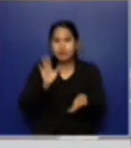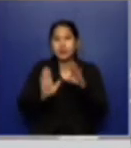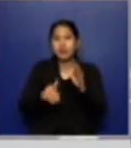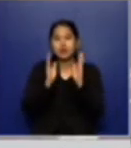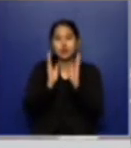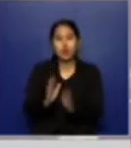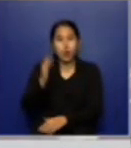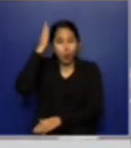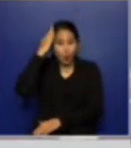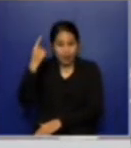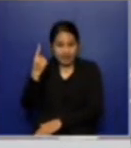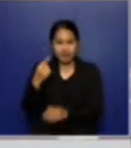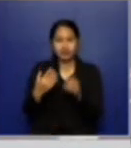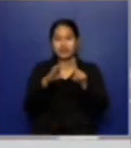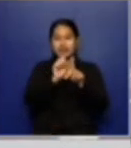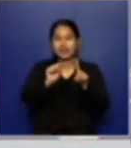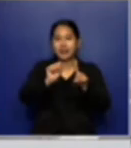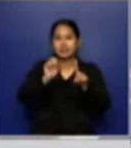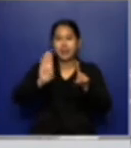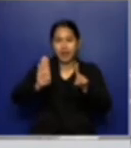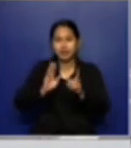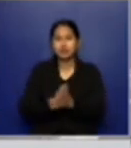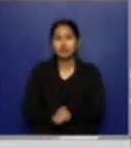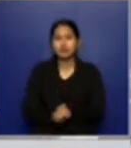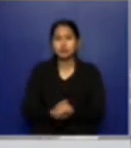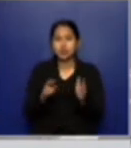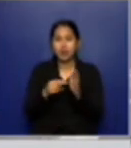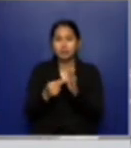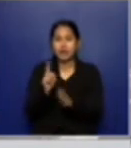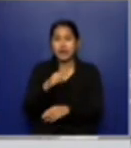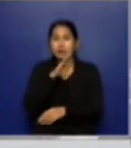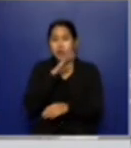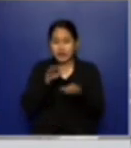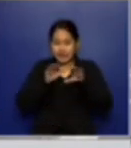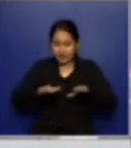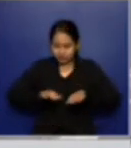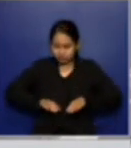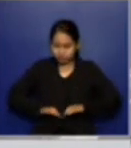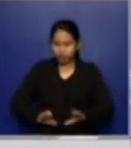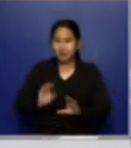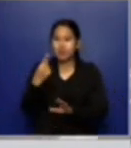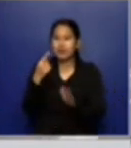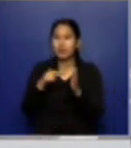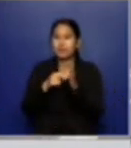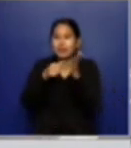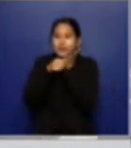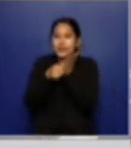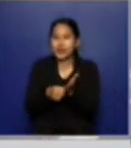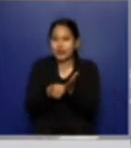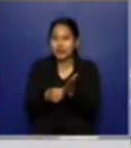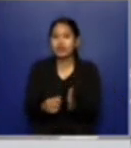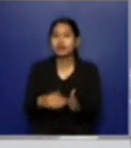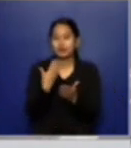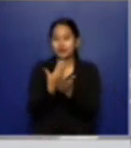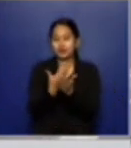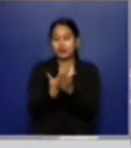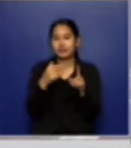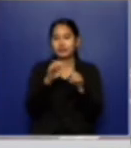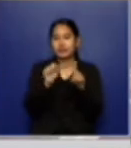ละ 100,000 บาทในวันนี้ถ้ามีทารกเกิดใหม่เป็นหนี้แล้วนะคะคนละ 100,000 บา